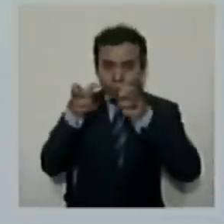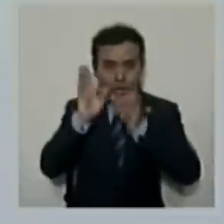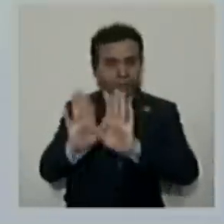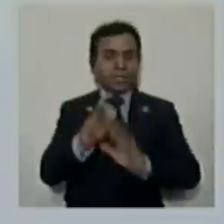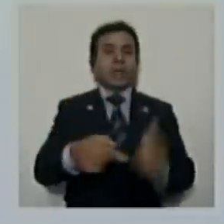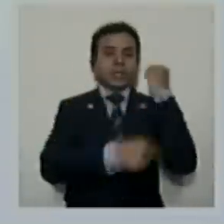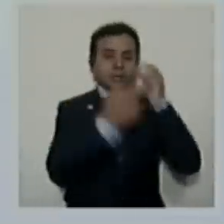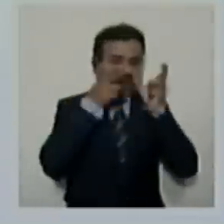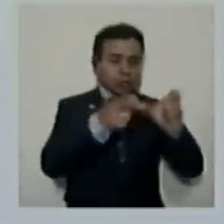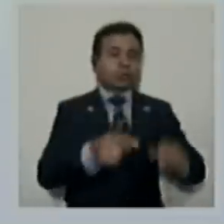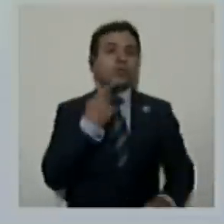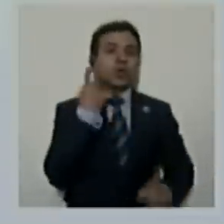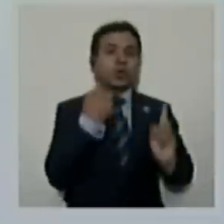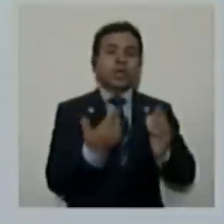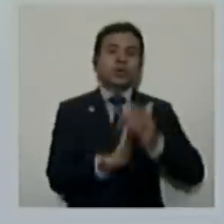কোয়ারেন্টাইনে আছেন,